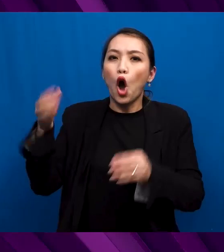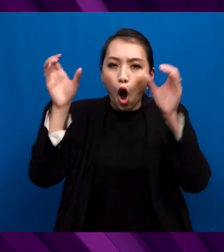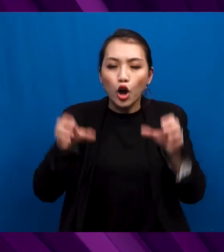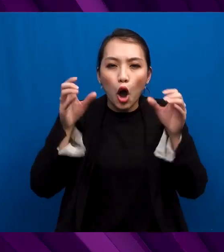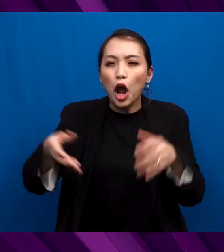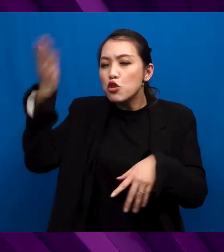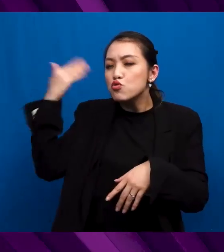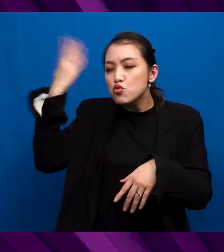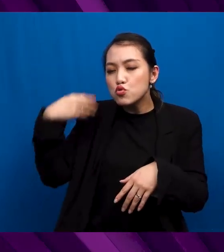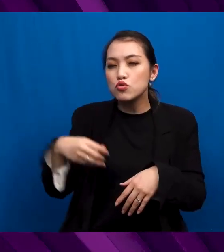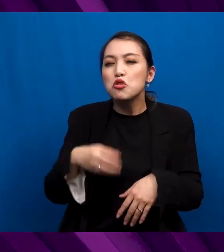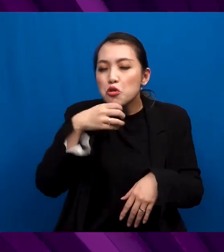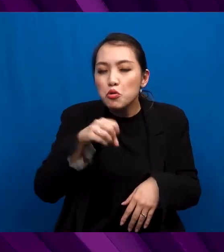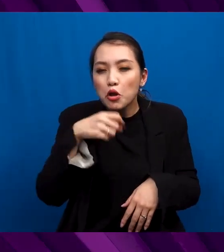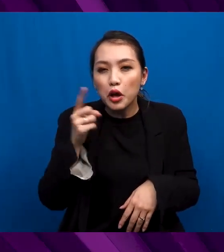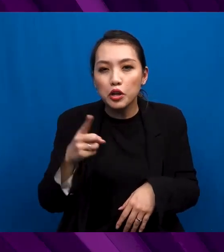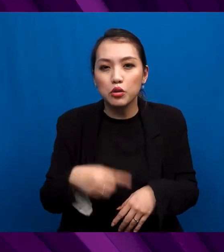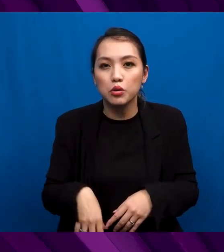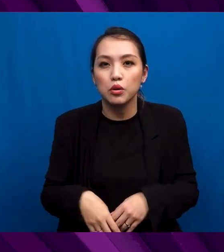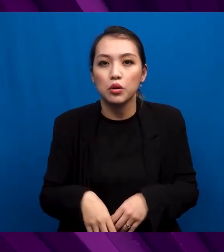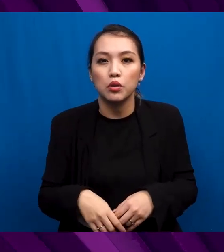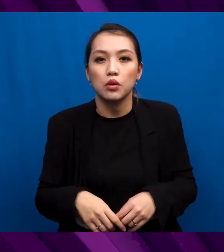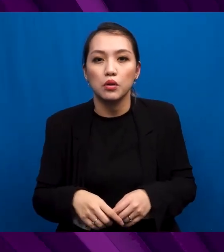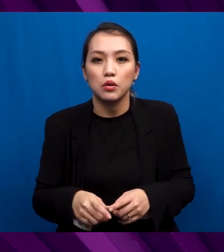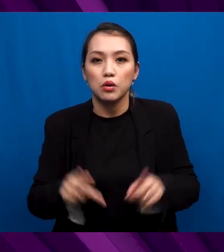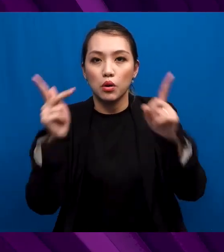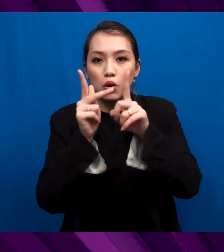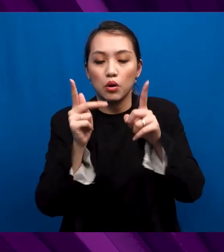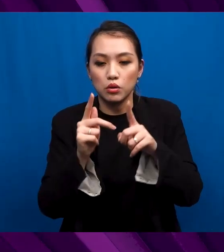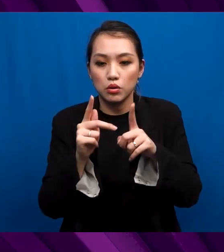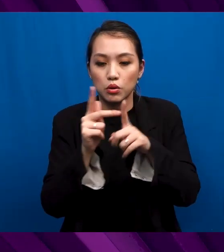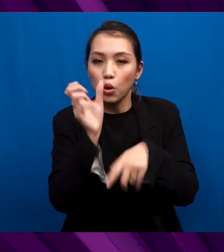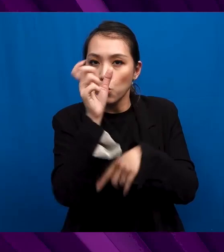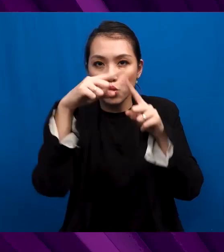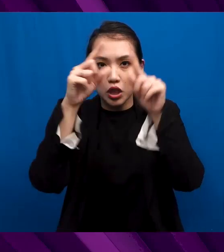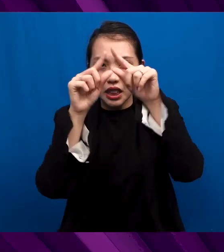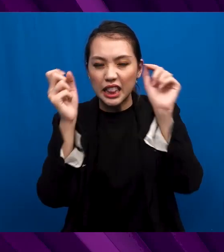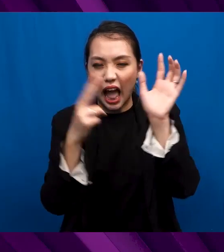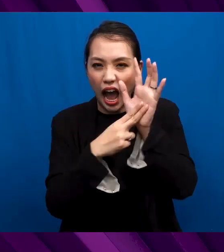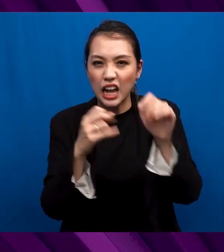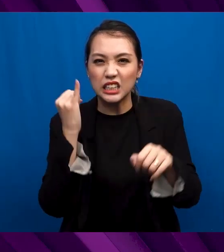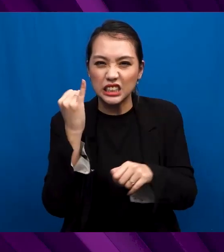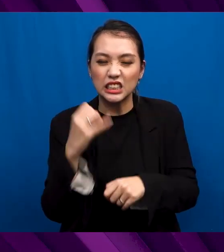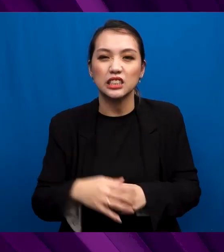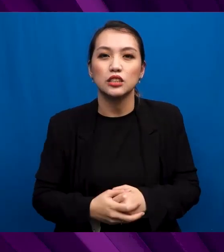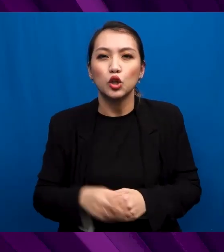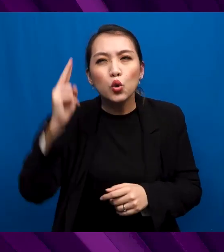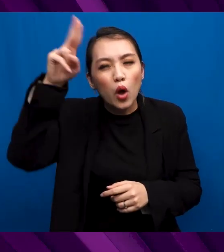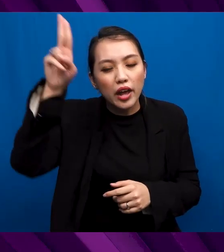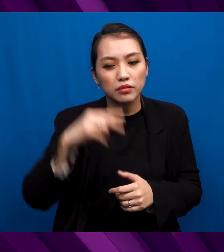Banyak memiutangi Allah. Allah tidak utang sama siapa-siapa, saya kasih tanda kutip di sini. Tuhan itu pulihkan dengan dahsyat.